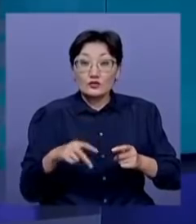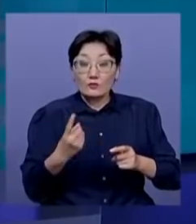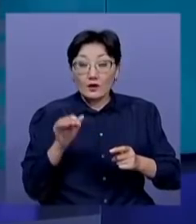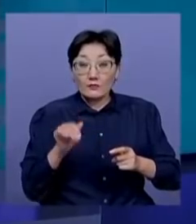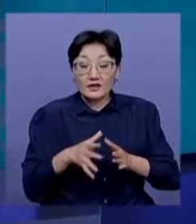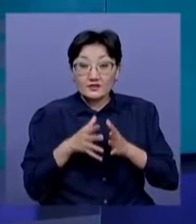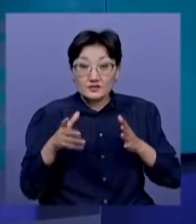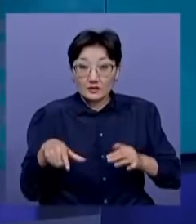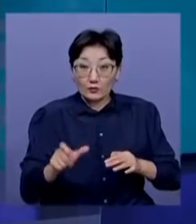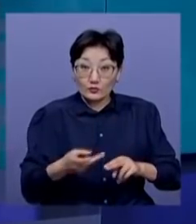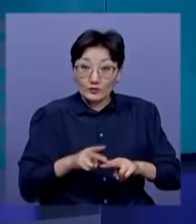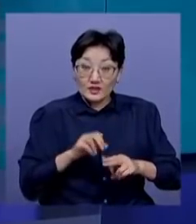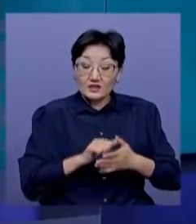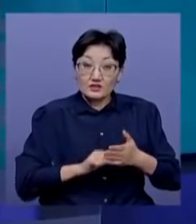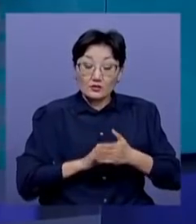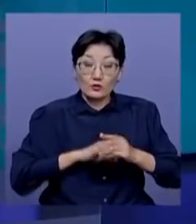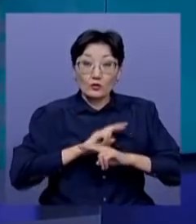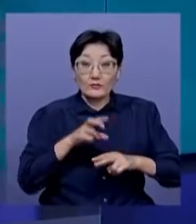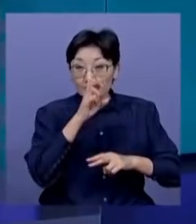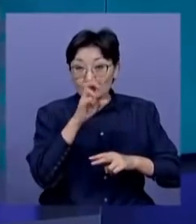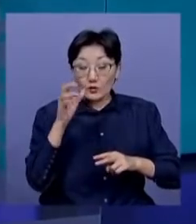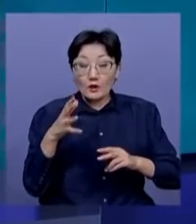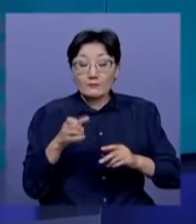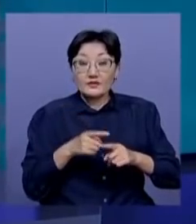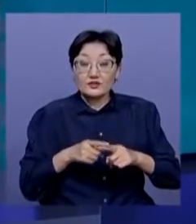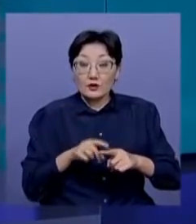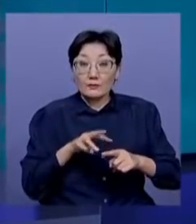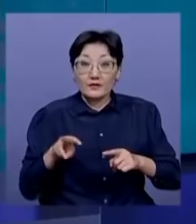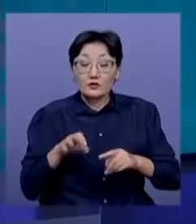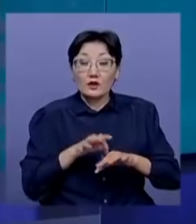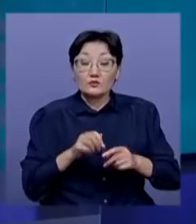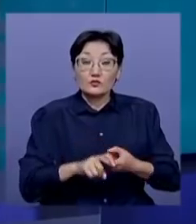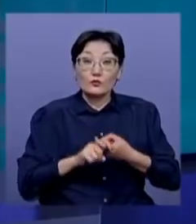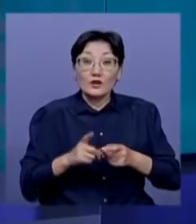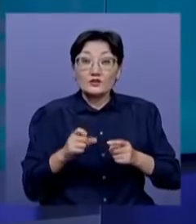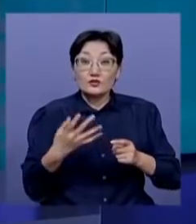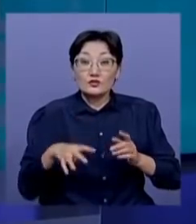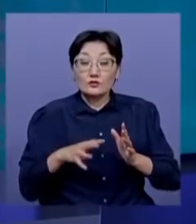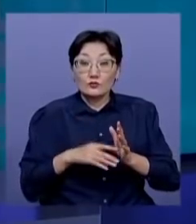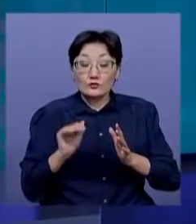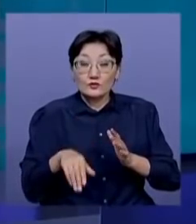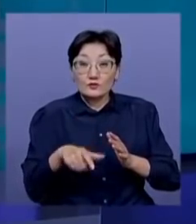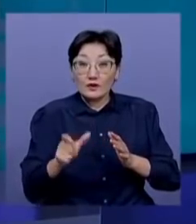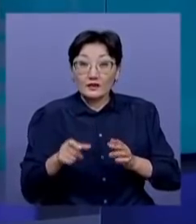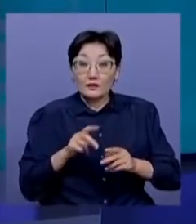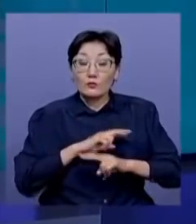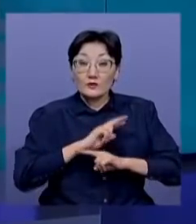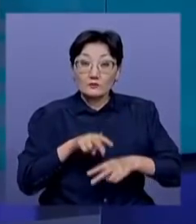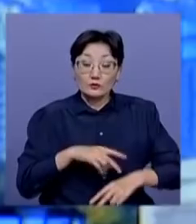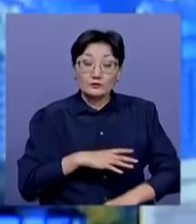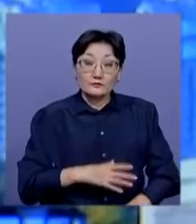121,000-нан астам адам індеттен көз жұмды. Бразилияда 5,5 миллион адам вирус жұқтырып, 159,000 адам мерт болды.